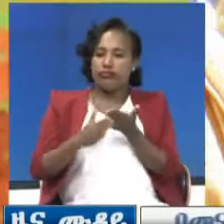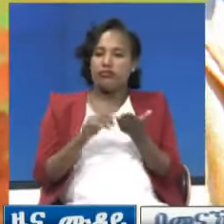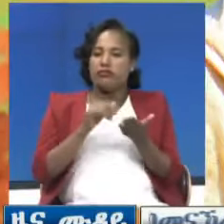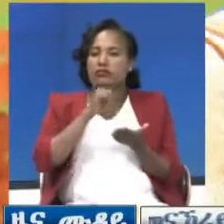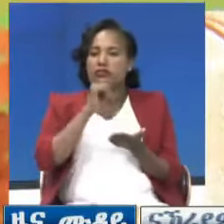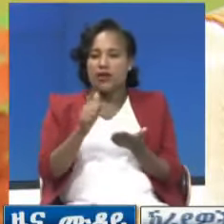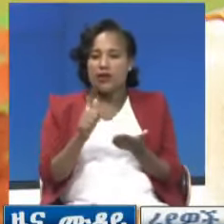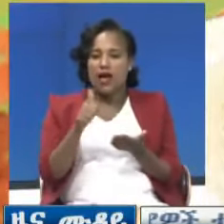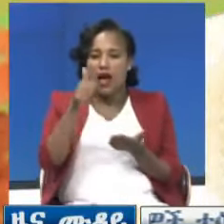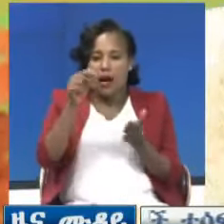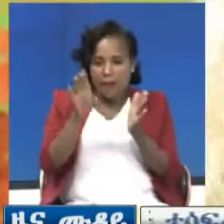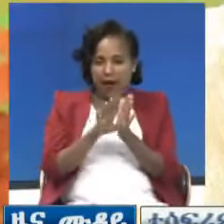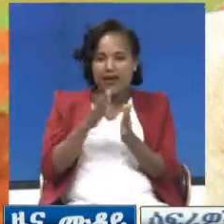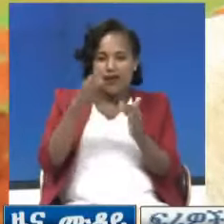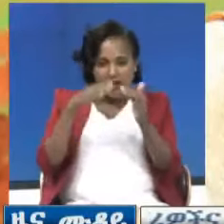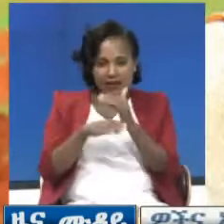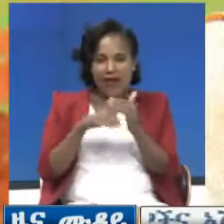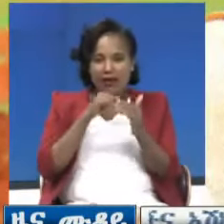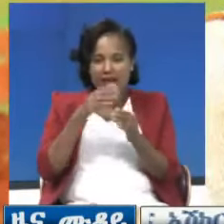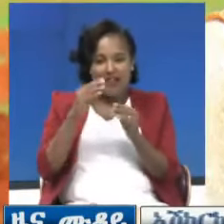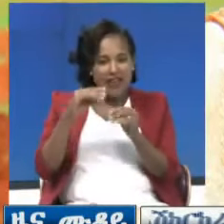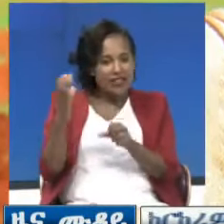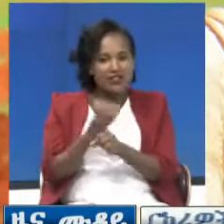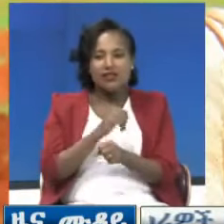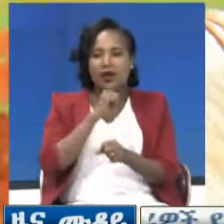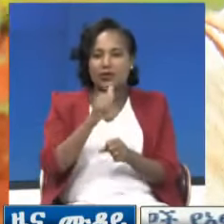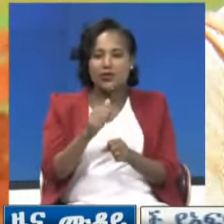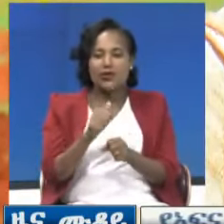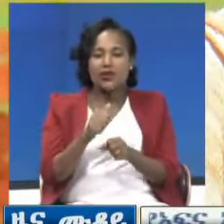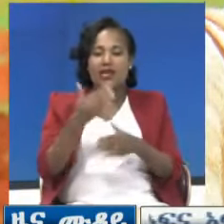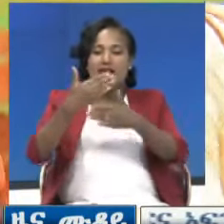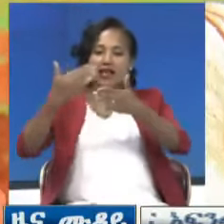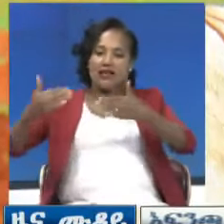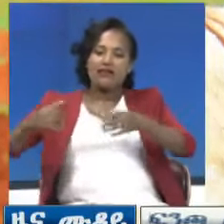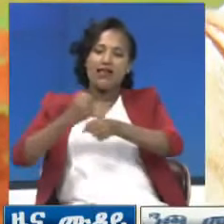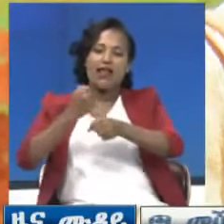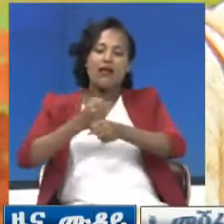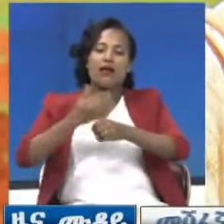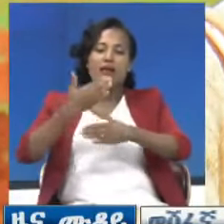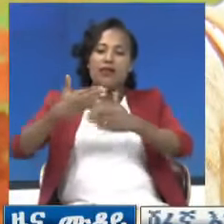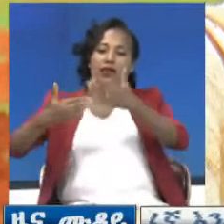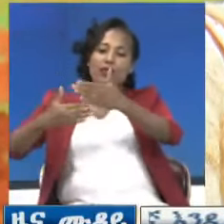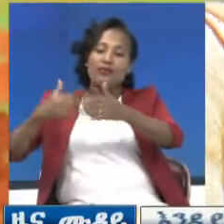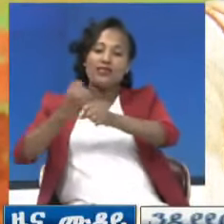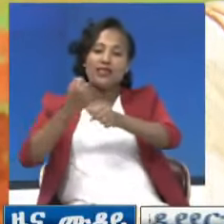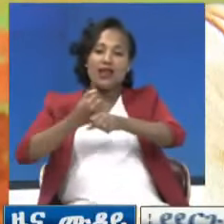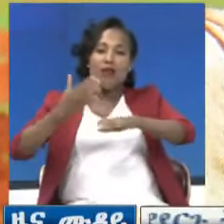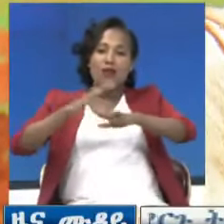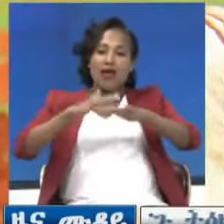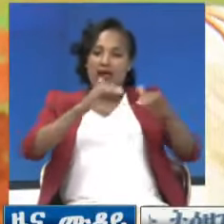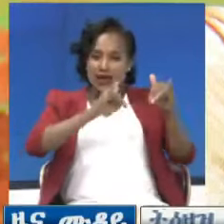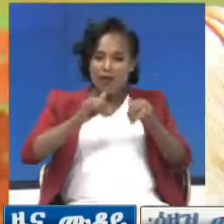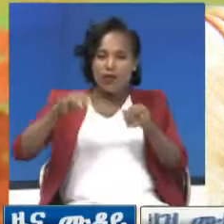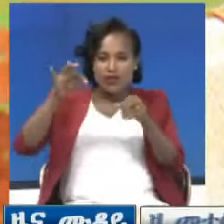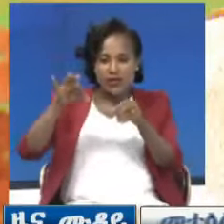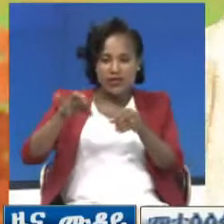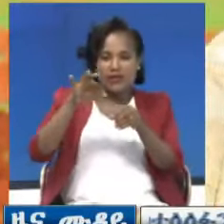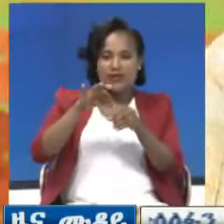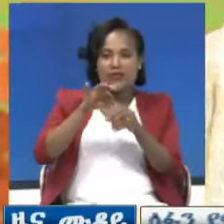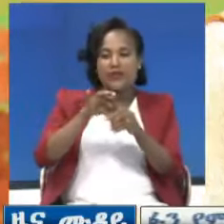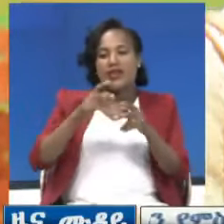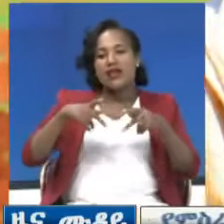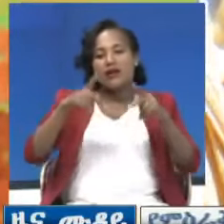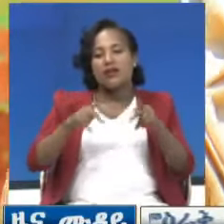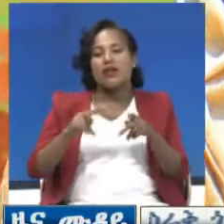እንትን አባይ ሂዶ እንዳይገባና አባይ ደግሞ አፈራችን እንዳይወስደው እርከን እንሰራለን። በርከኑ ደግሞ በተሰራው ላይ ችግኞችን በግብርና